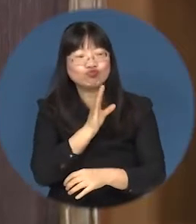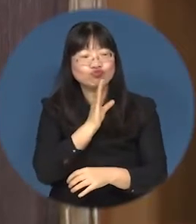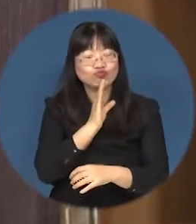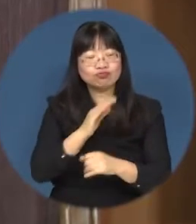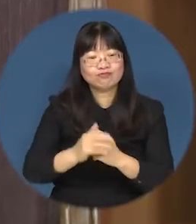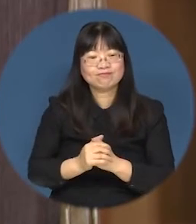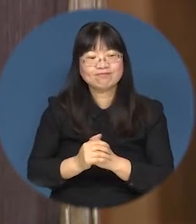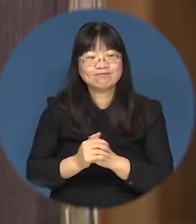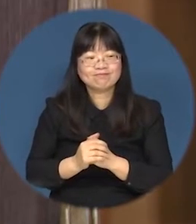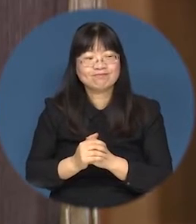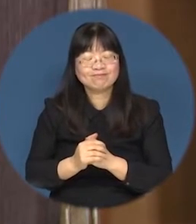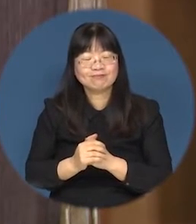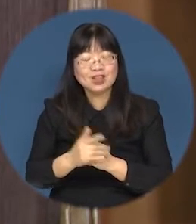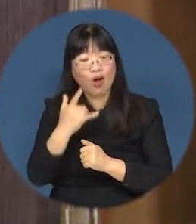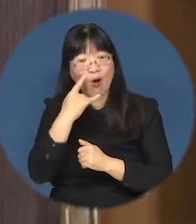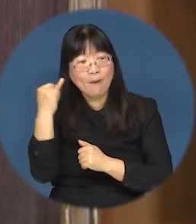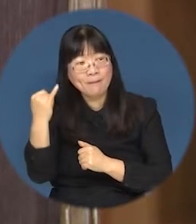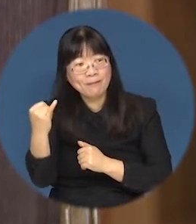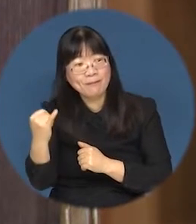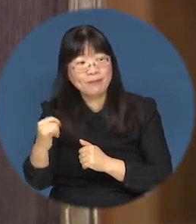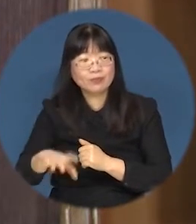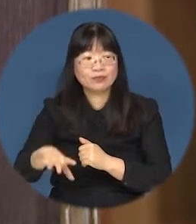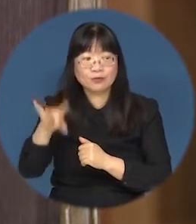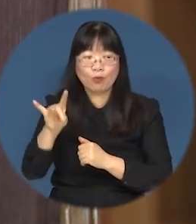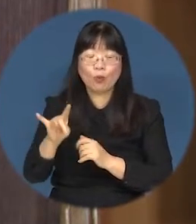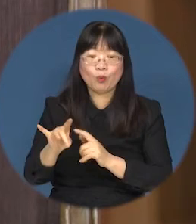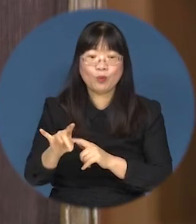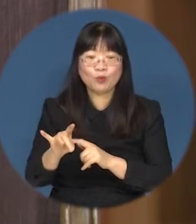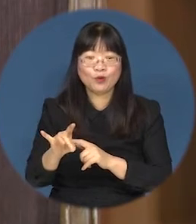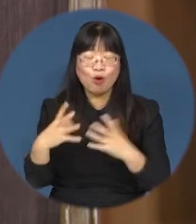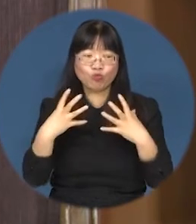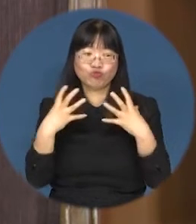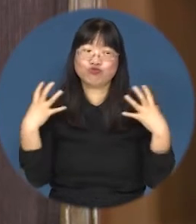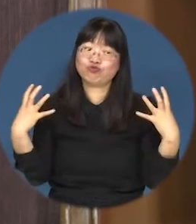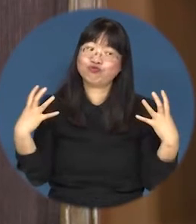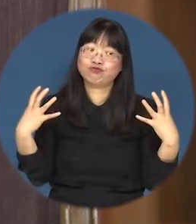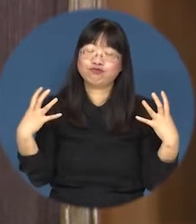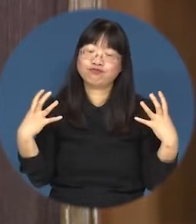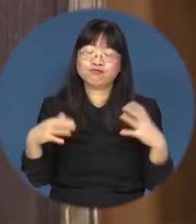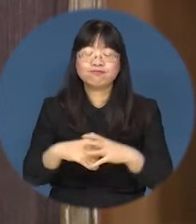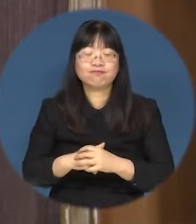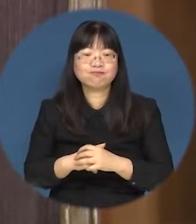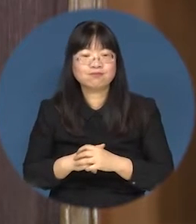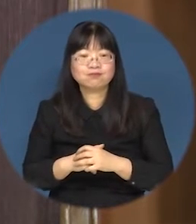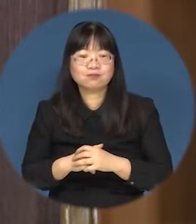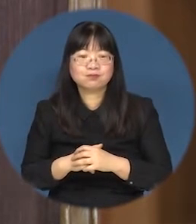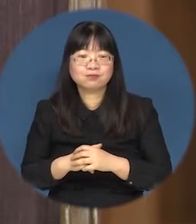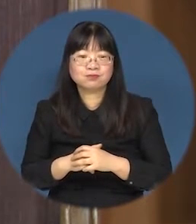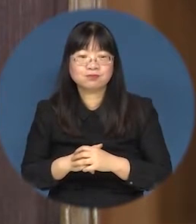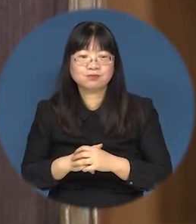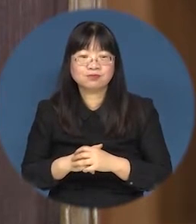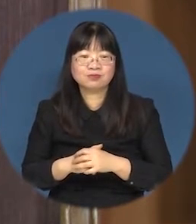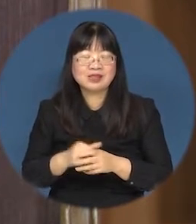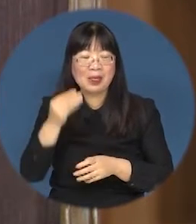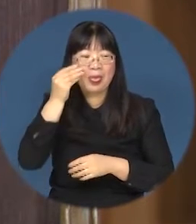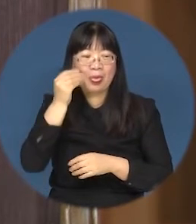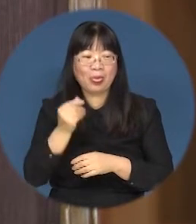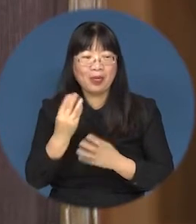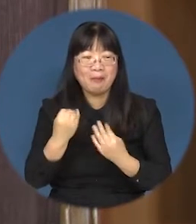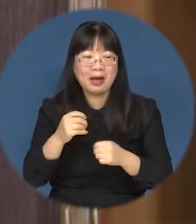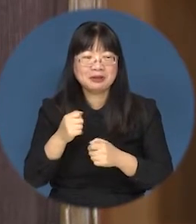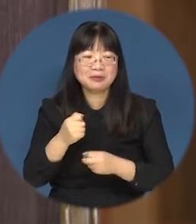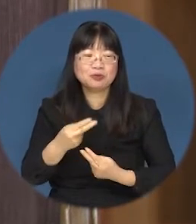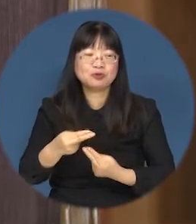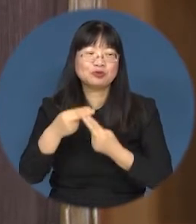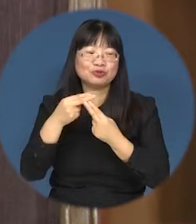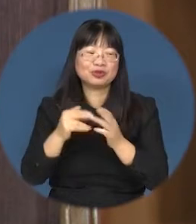애를 얘는 어미는 처음에는 이제 뚱뚱하죠. 예. 이제 지방이 많이 이제 축적을